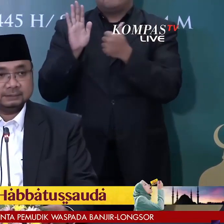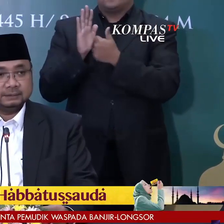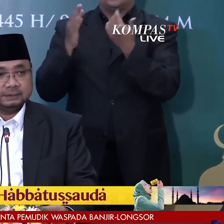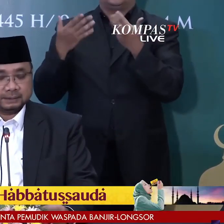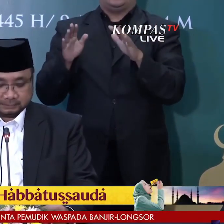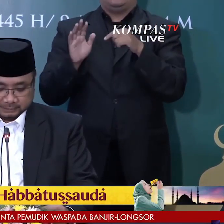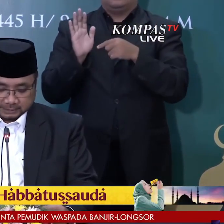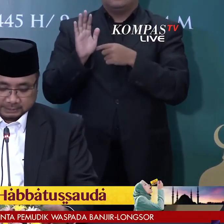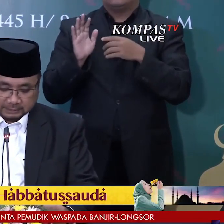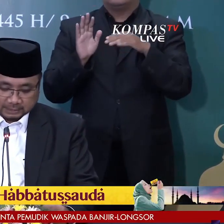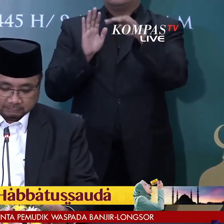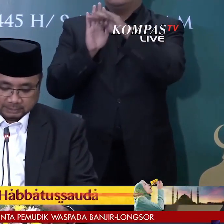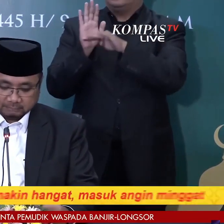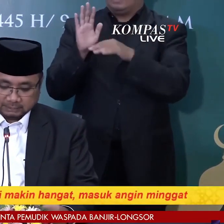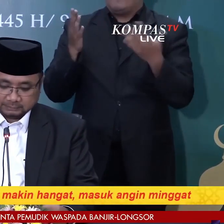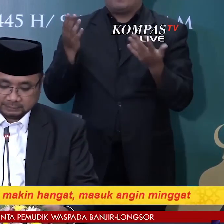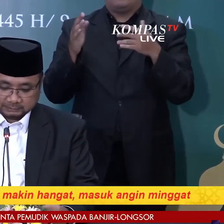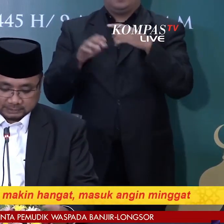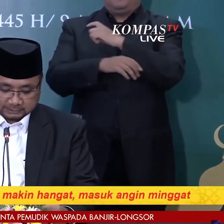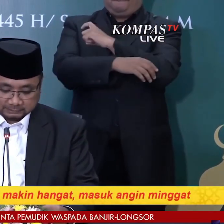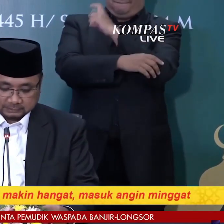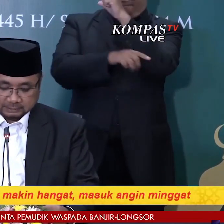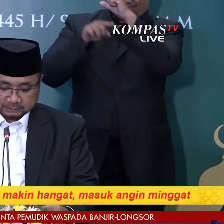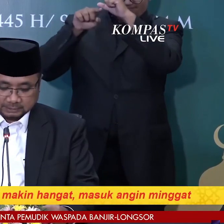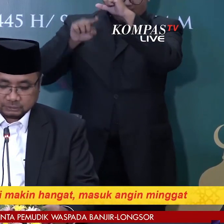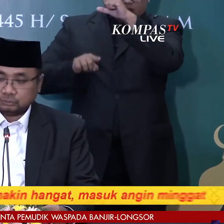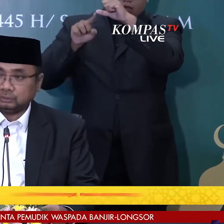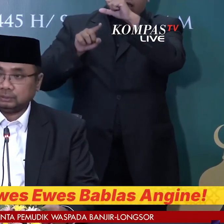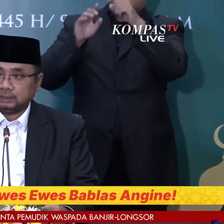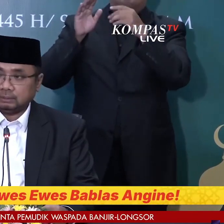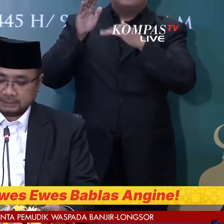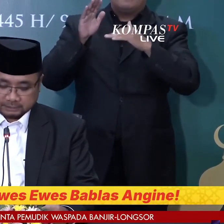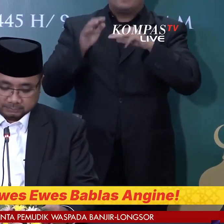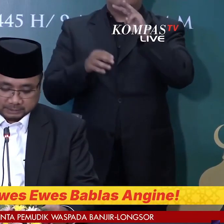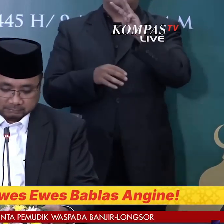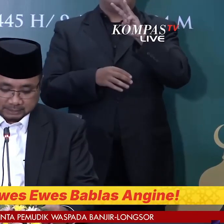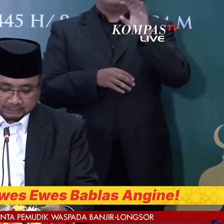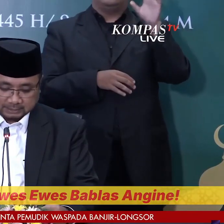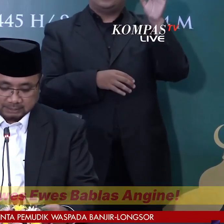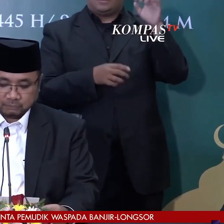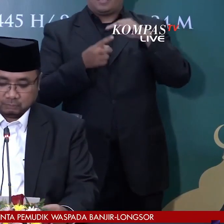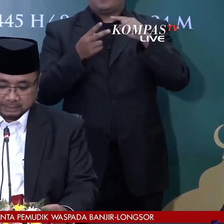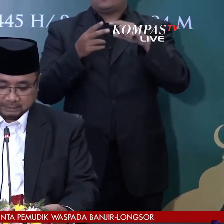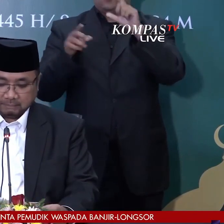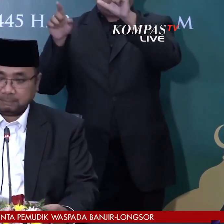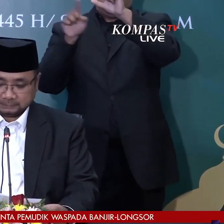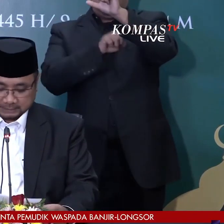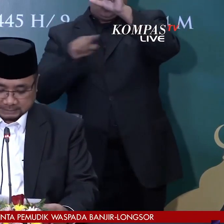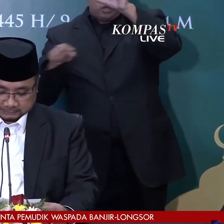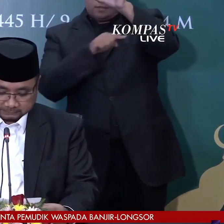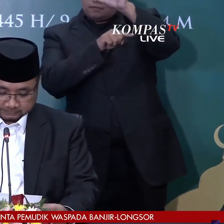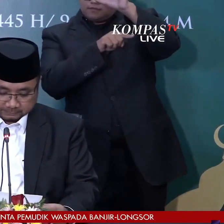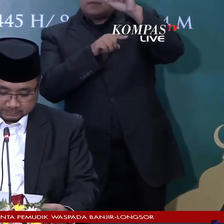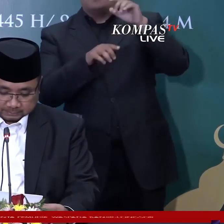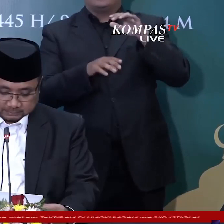mensyaratkan ketinggian Hilal minimal 3 derajat dan sudut elongasi minimal 6,4